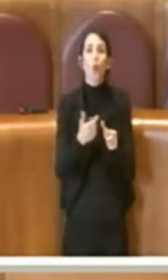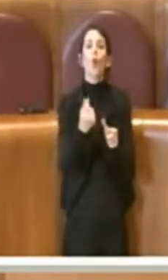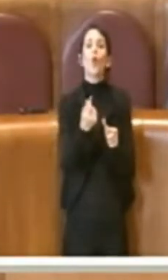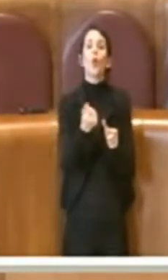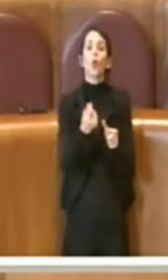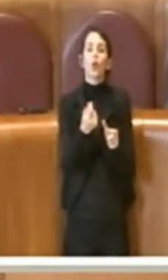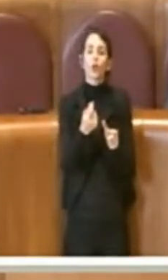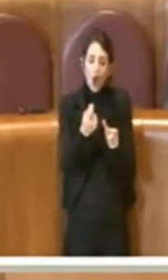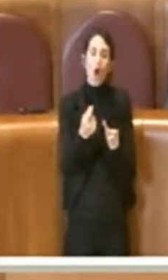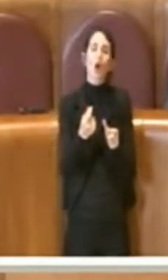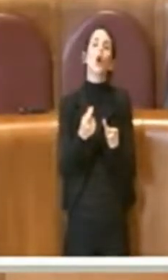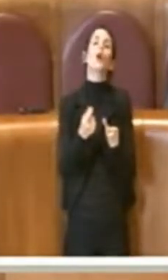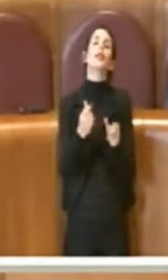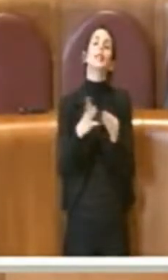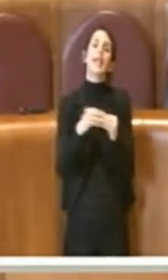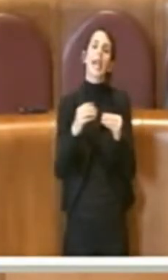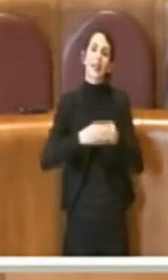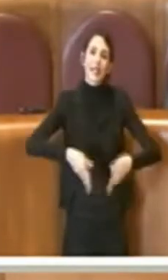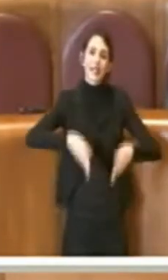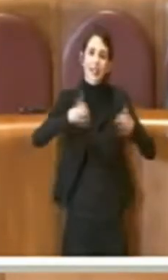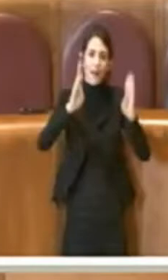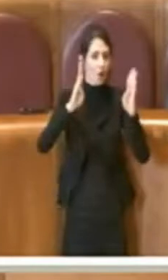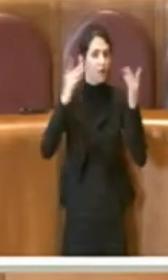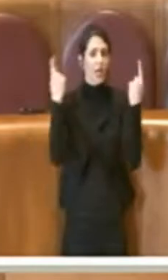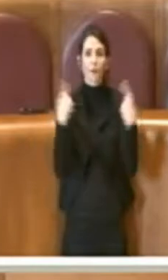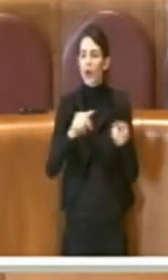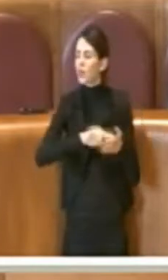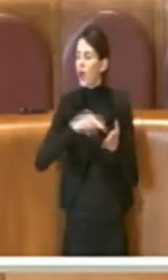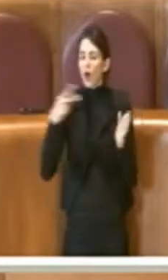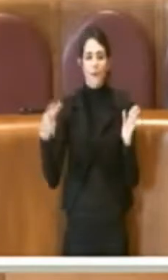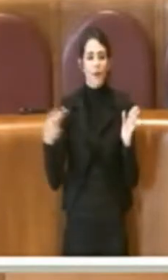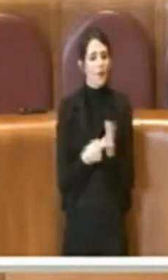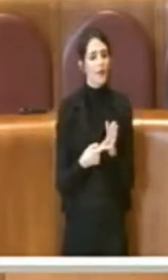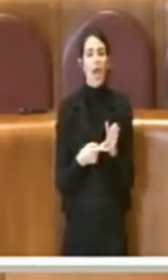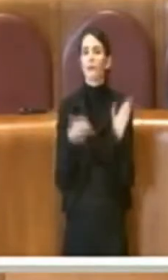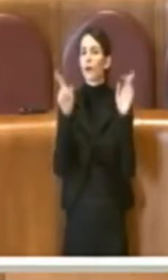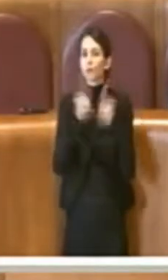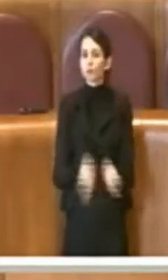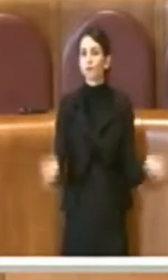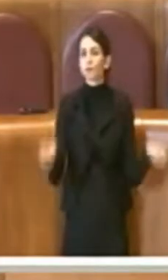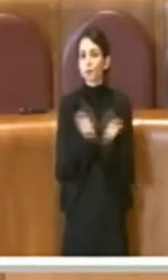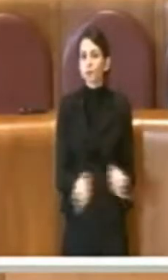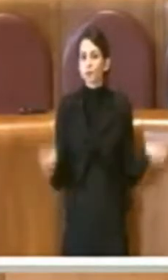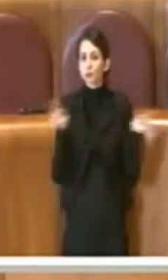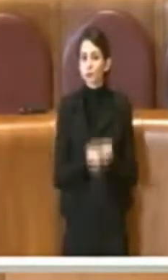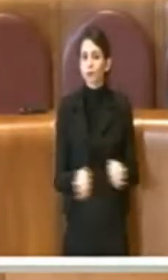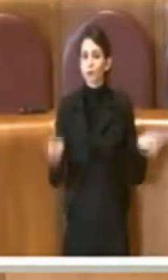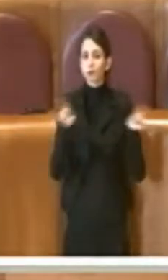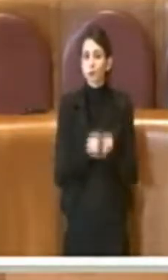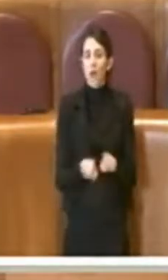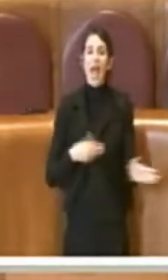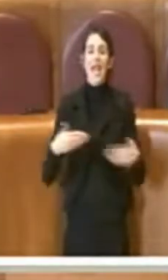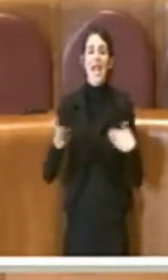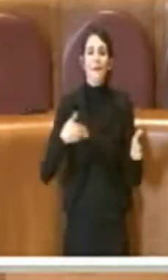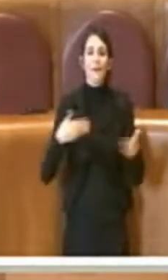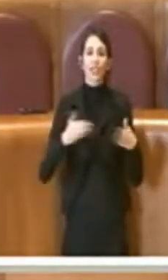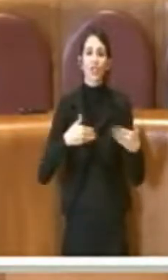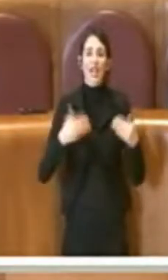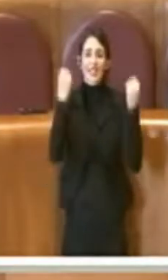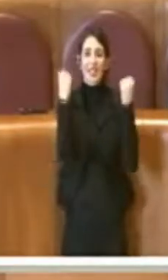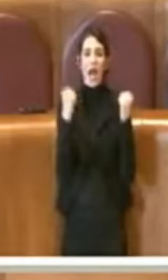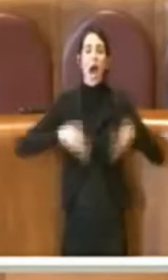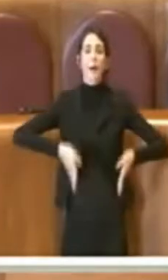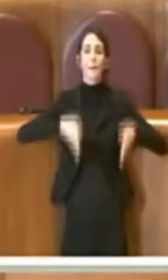graduatorie, è un cane che si morde la coda. L'emergenza abitativa sarà sempre lì, veniamo privati di